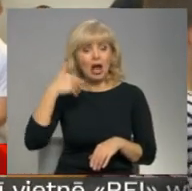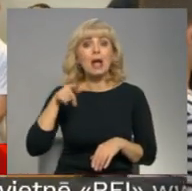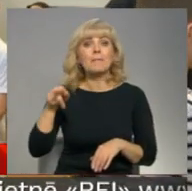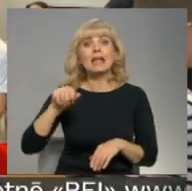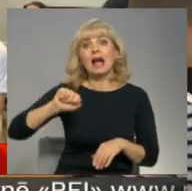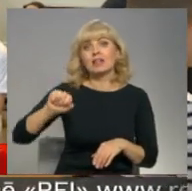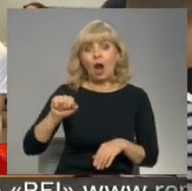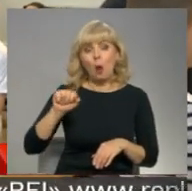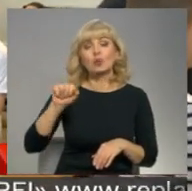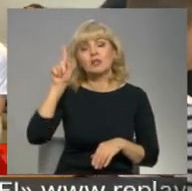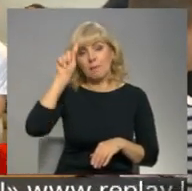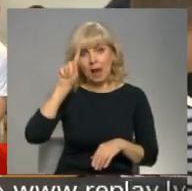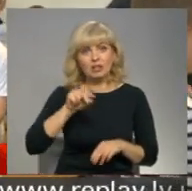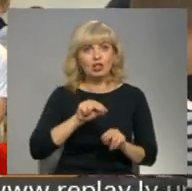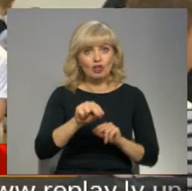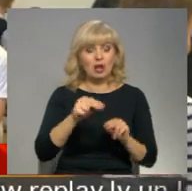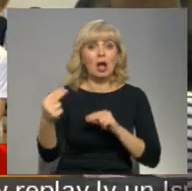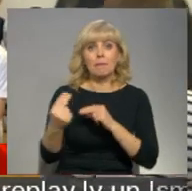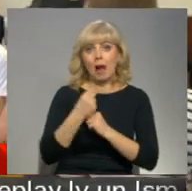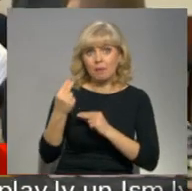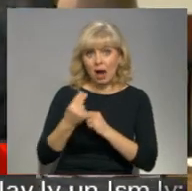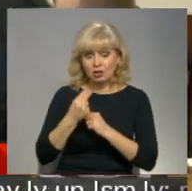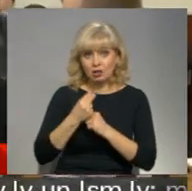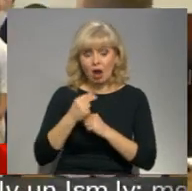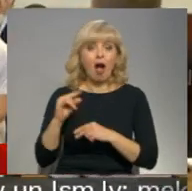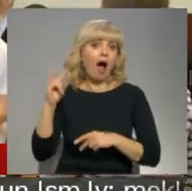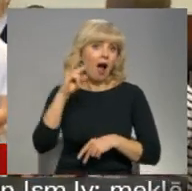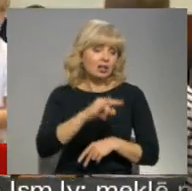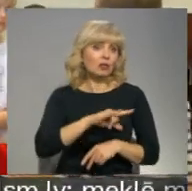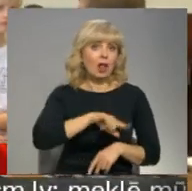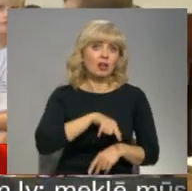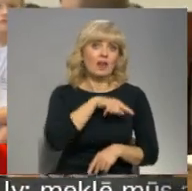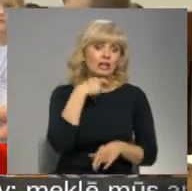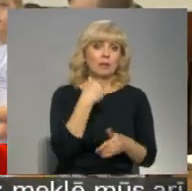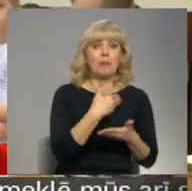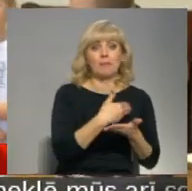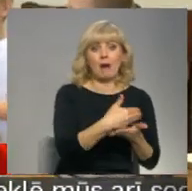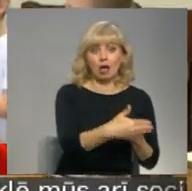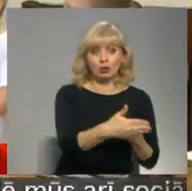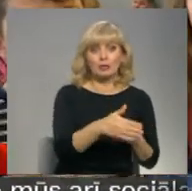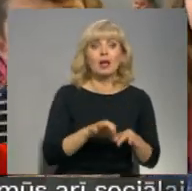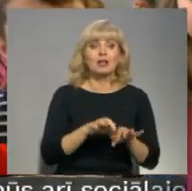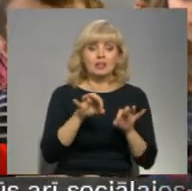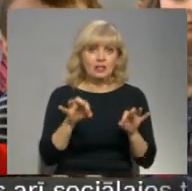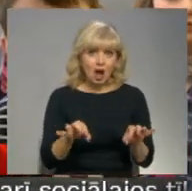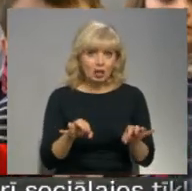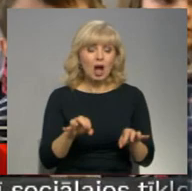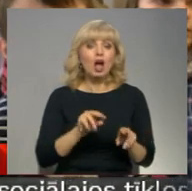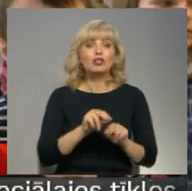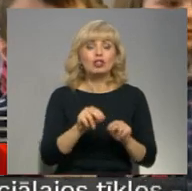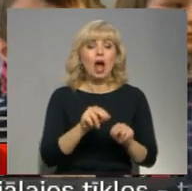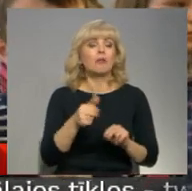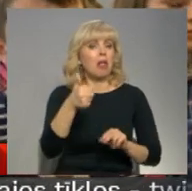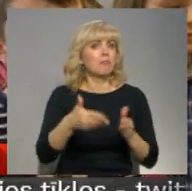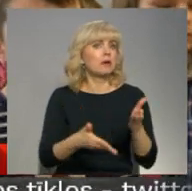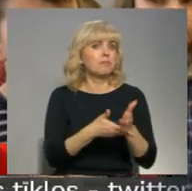spēlēja šahu, kurš man arī pamācīja. Un, kad es atlidoju uz Latviju, es ļoti gribēju paturpināt to. Un tā man sāk iet. Man šahs palīdz